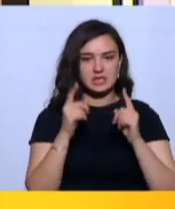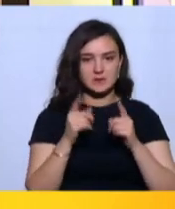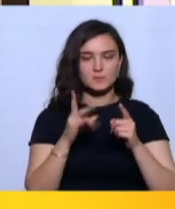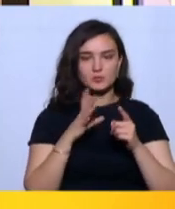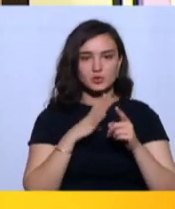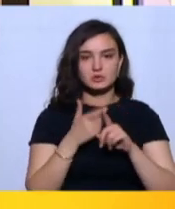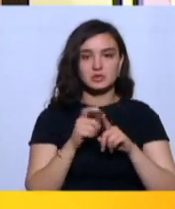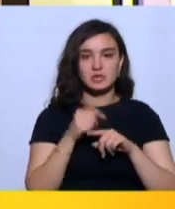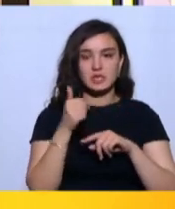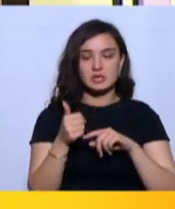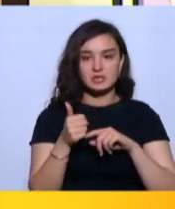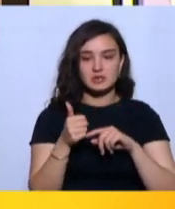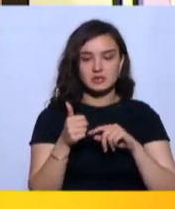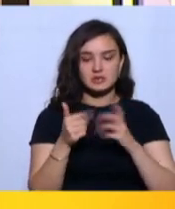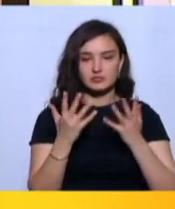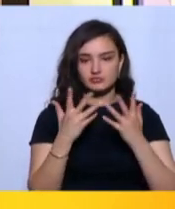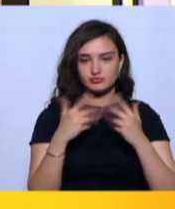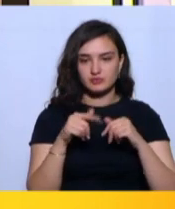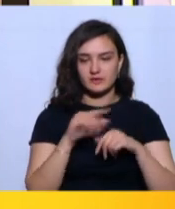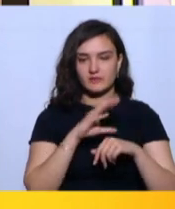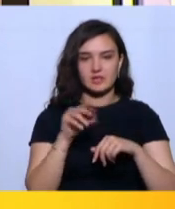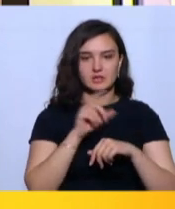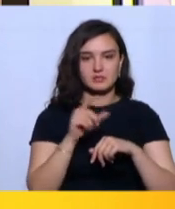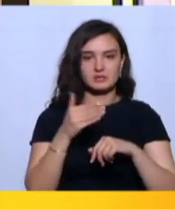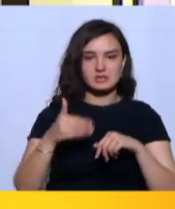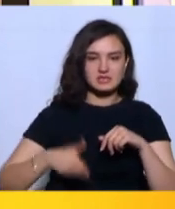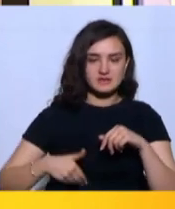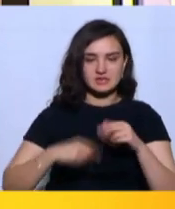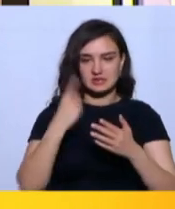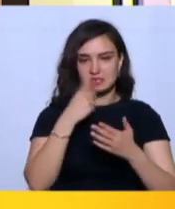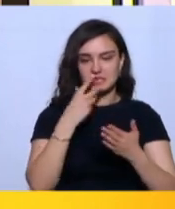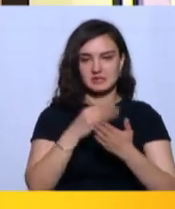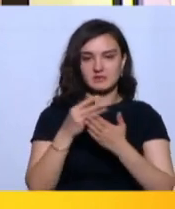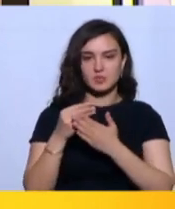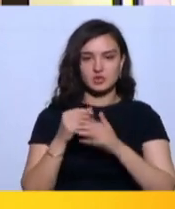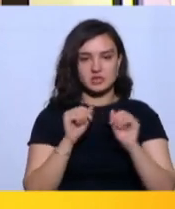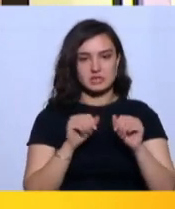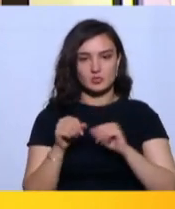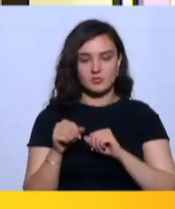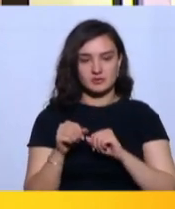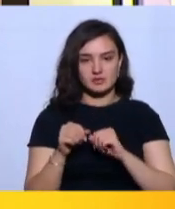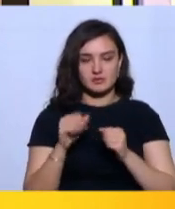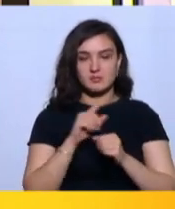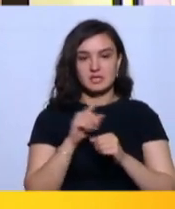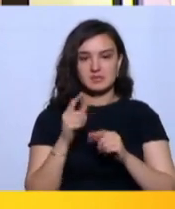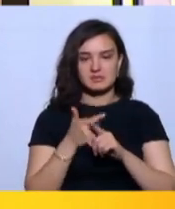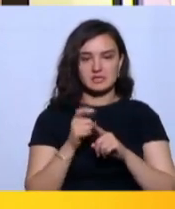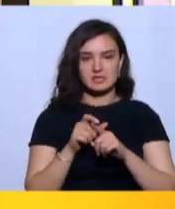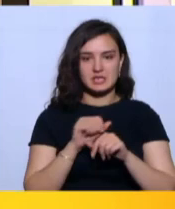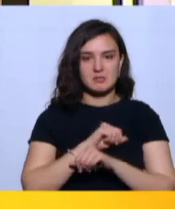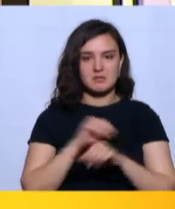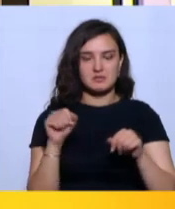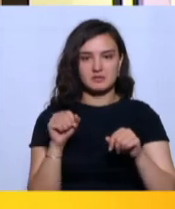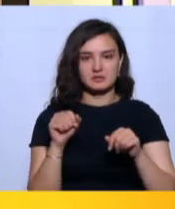უნდა იყოს ძალიან კარგად გაანგარიშებული და გათვლილი ყველა ადამიანის ღვიძლის ინდივიდუალურ შესაძლებლობასთან. თუმცა ძალიან